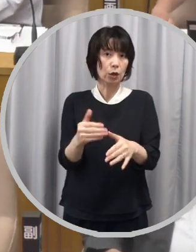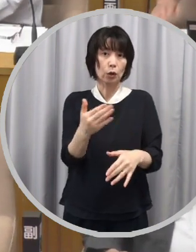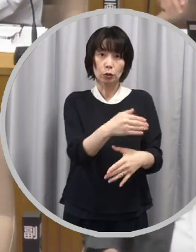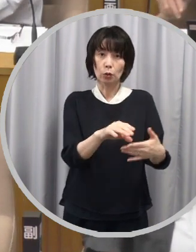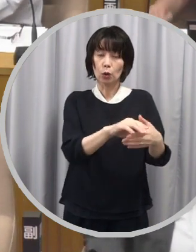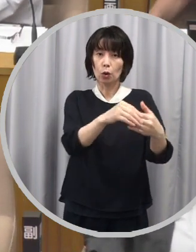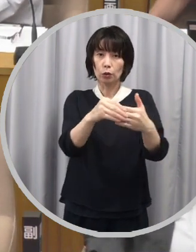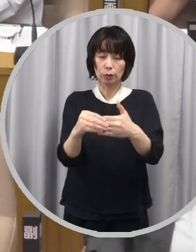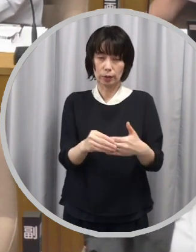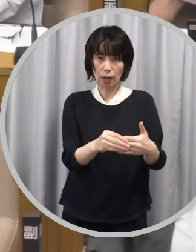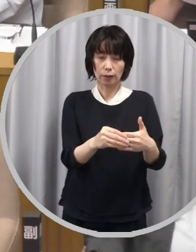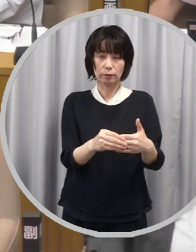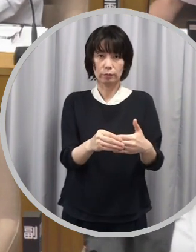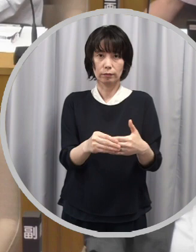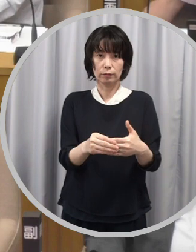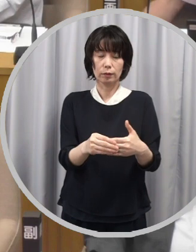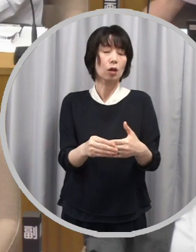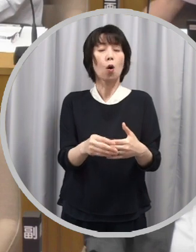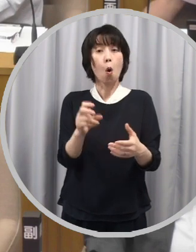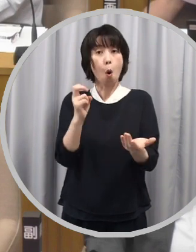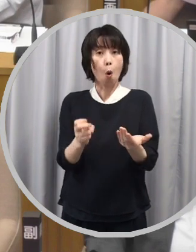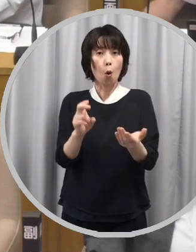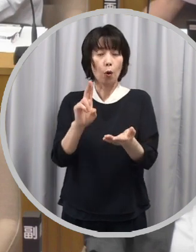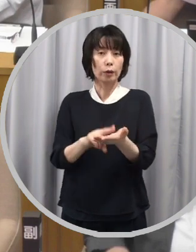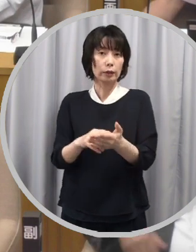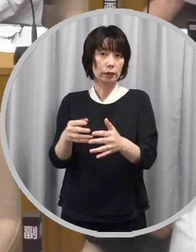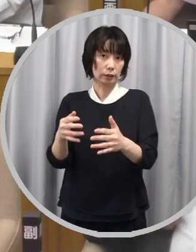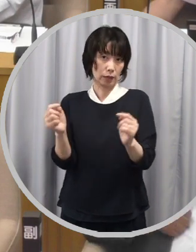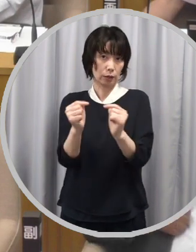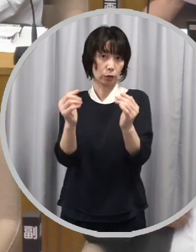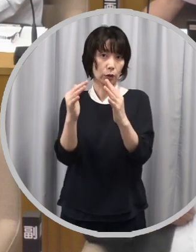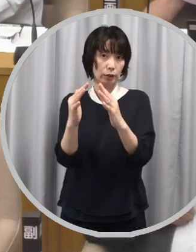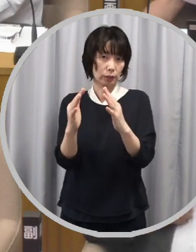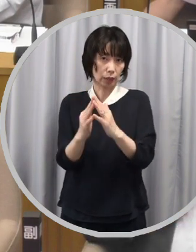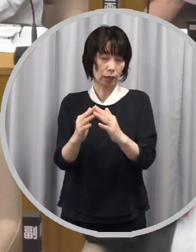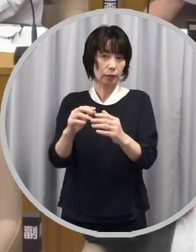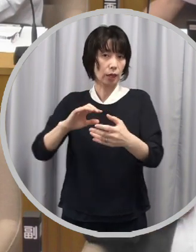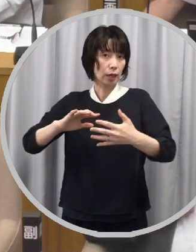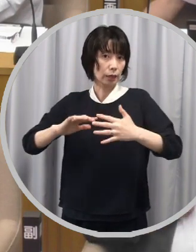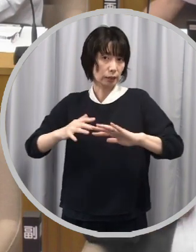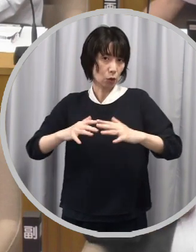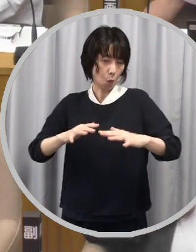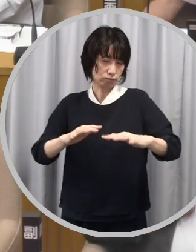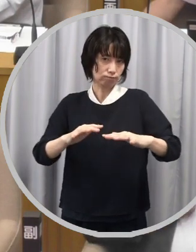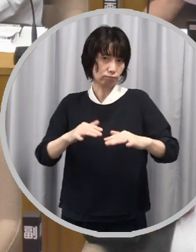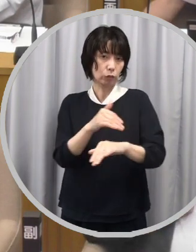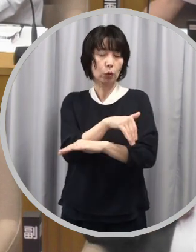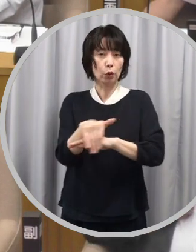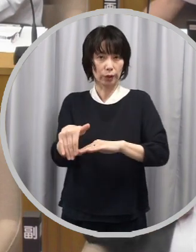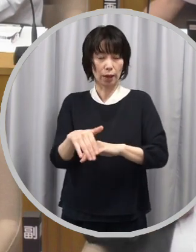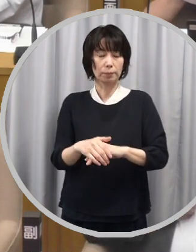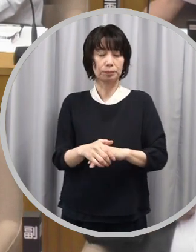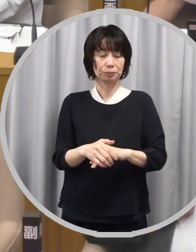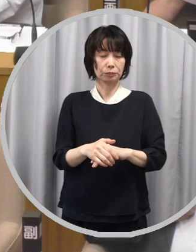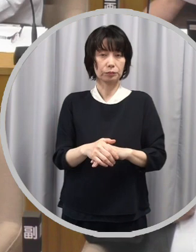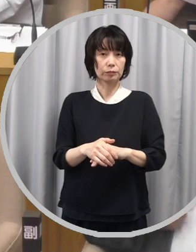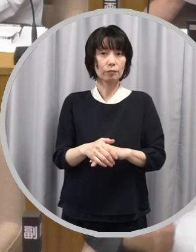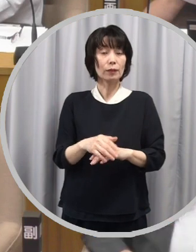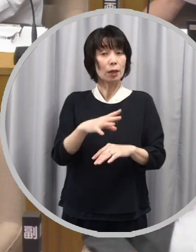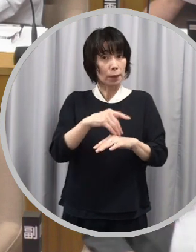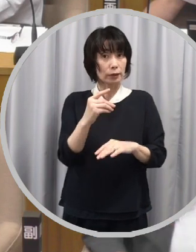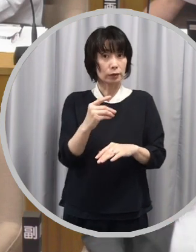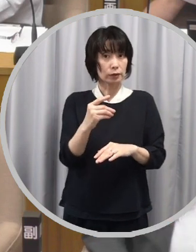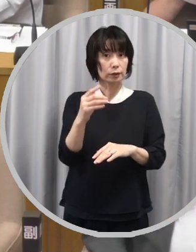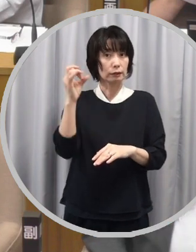同組合などで構成される法定協議会で議論を重ねていくことになりますが、まずは洋上風力